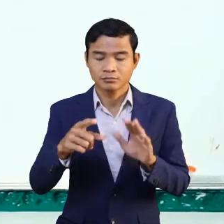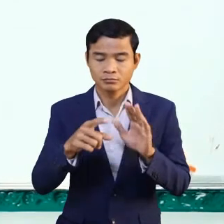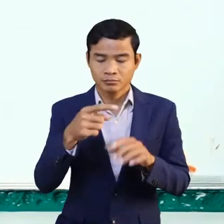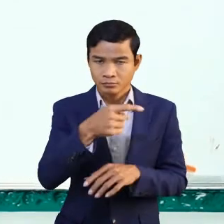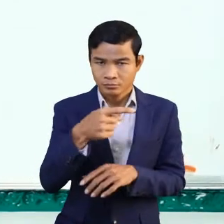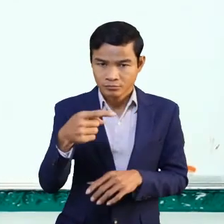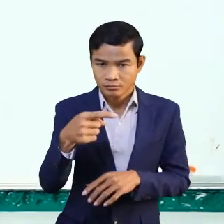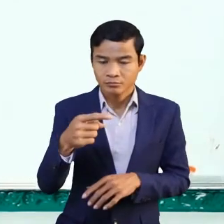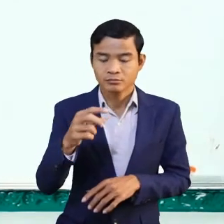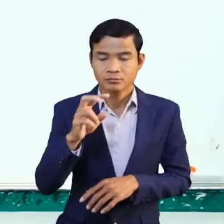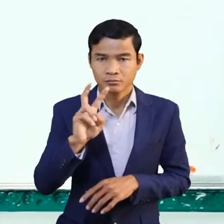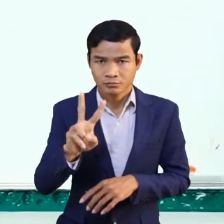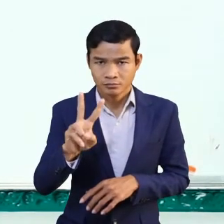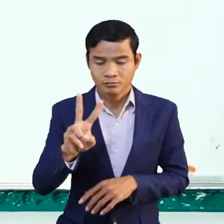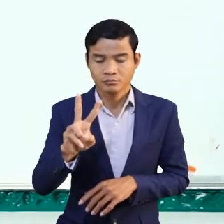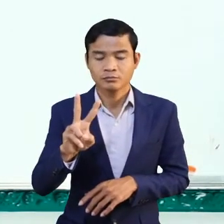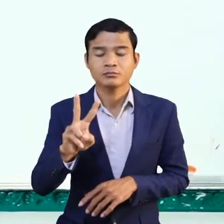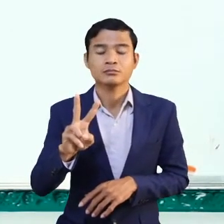4568ដកឲ្យ